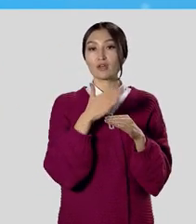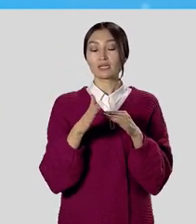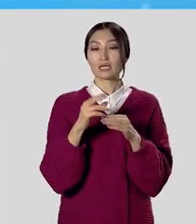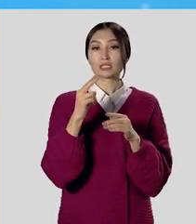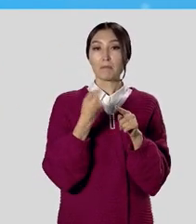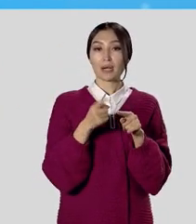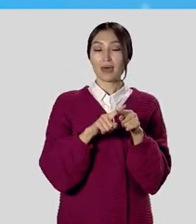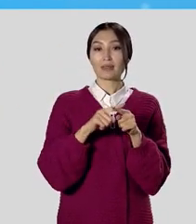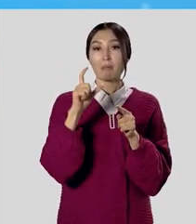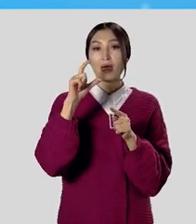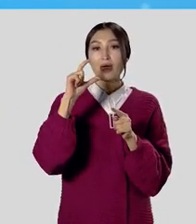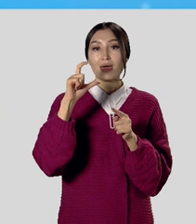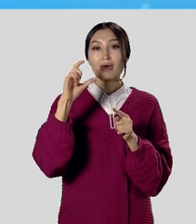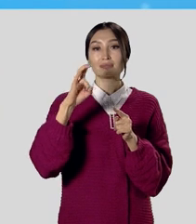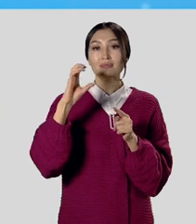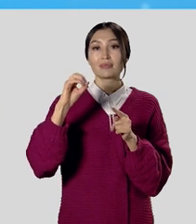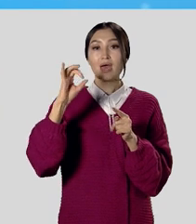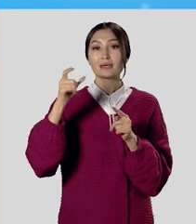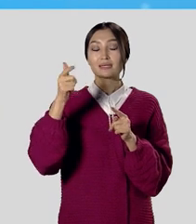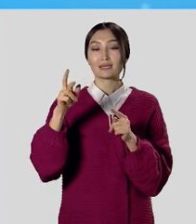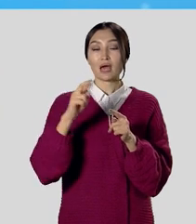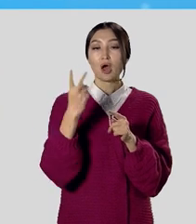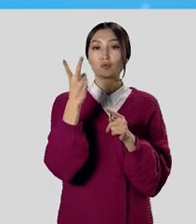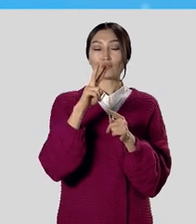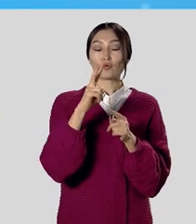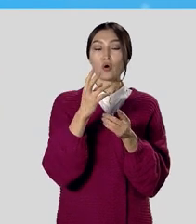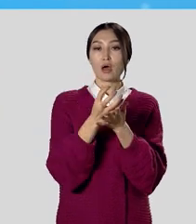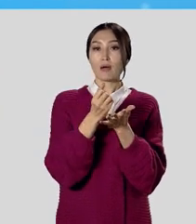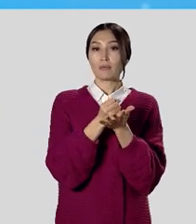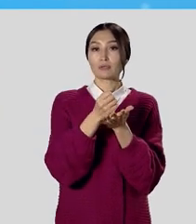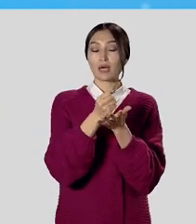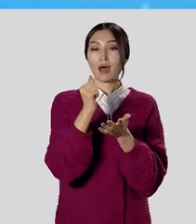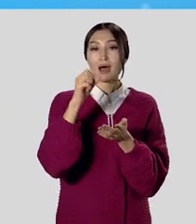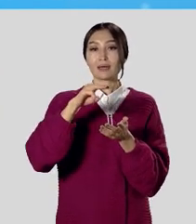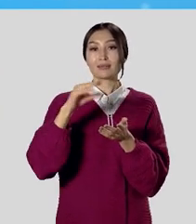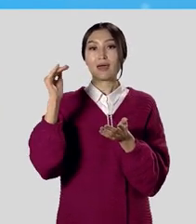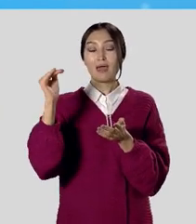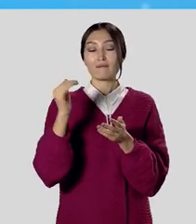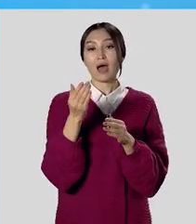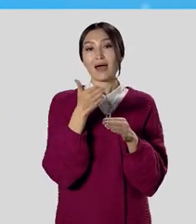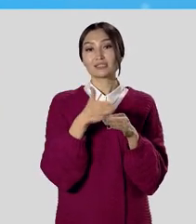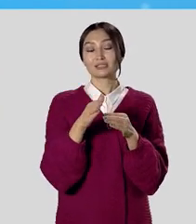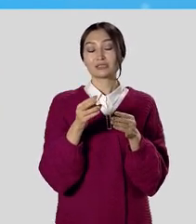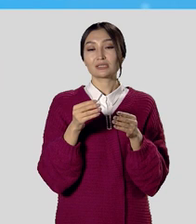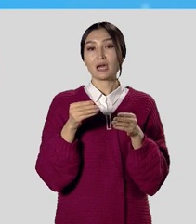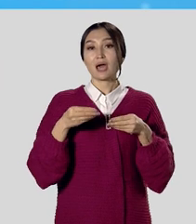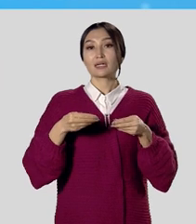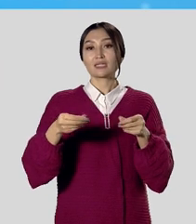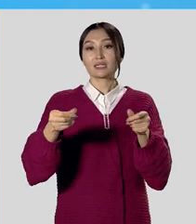Выделяющаяся при этом энергия запасается в двух молекулах АТФ, а частично рассеивается в виде